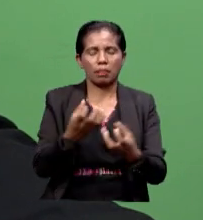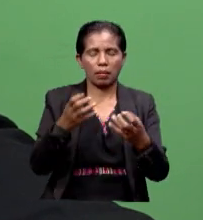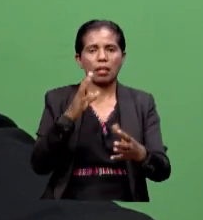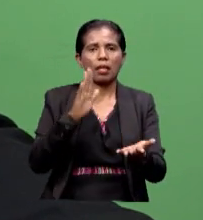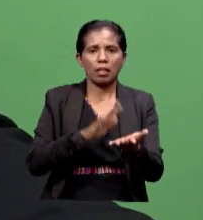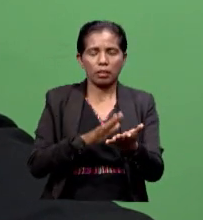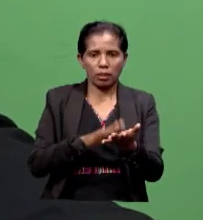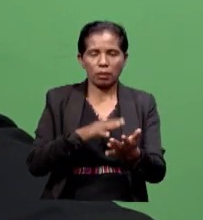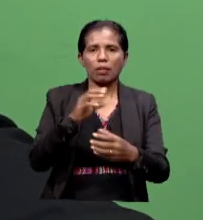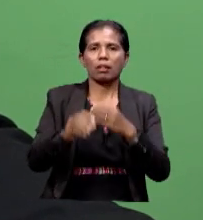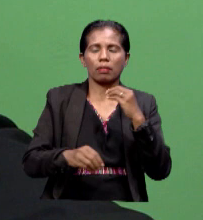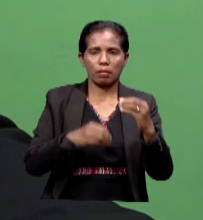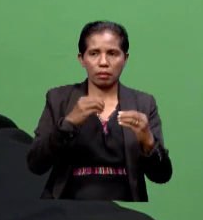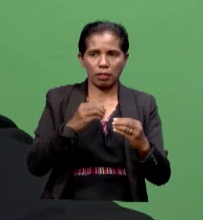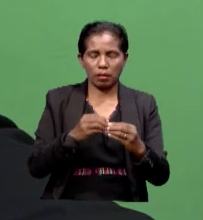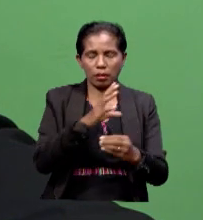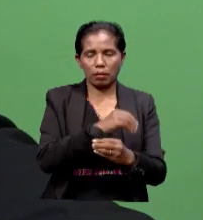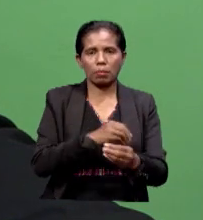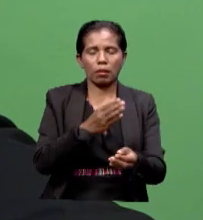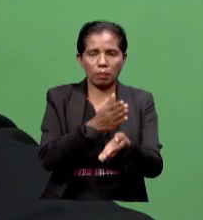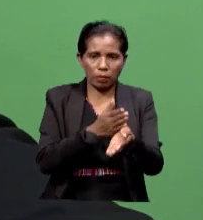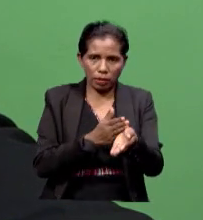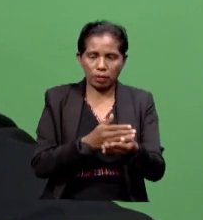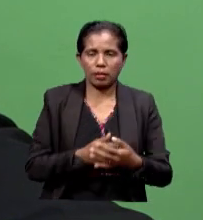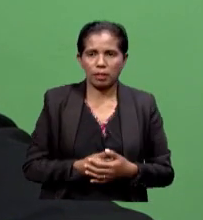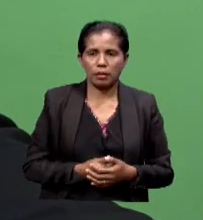ba surgeon nya e depois sira